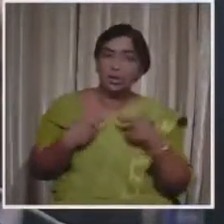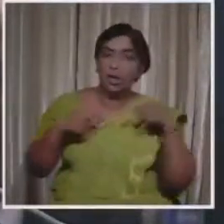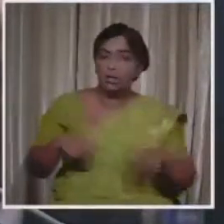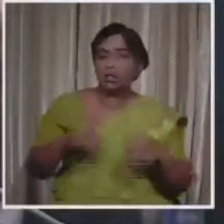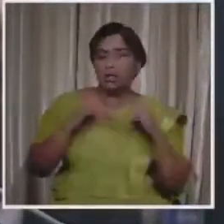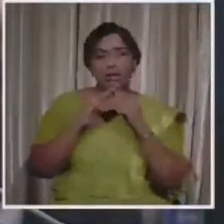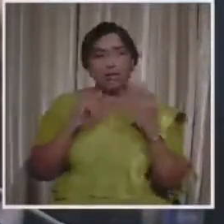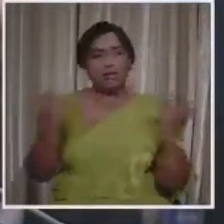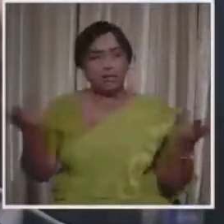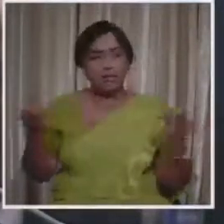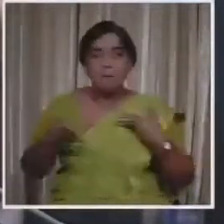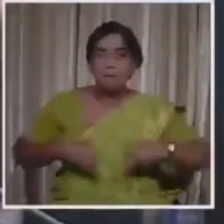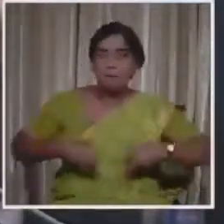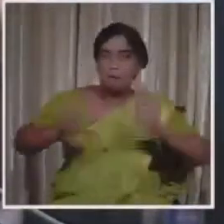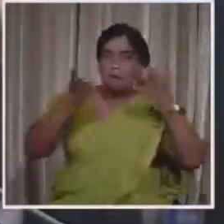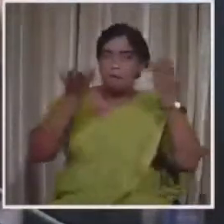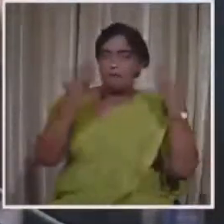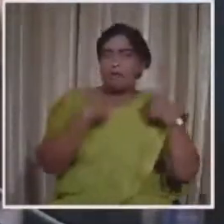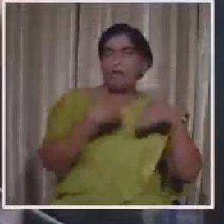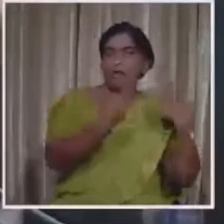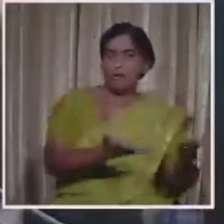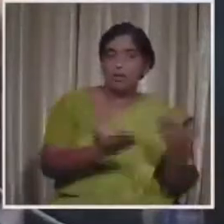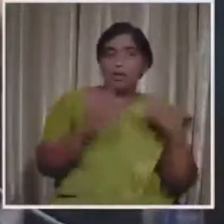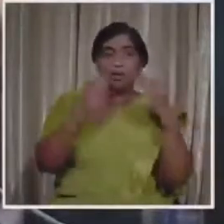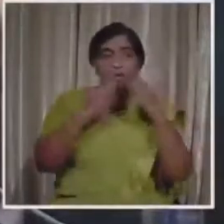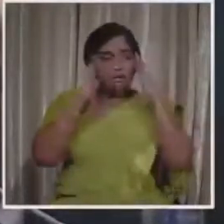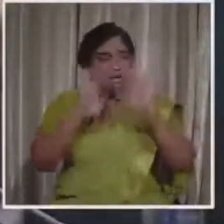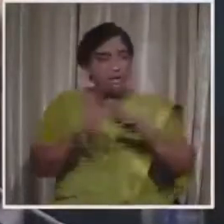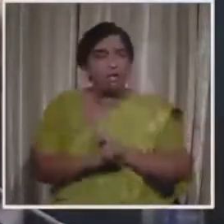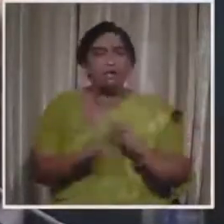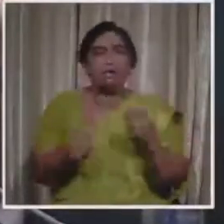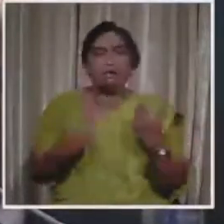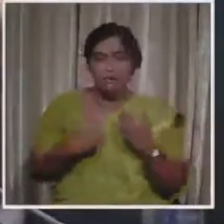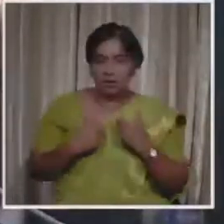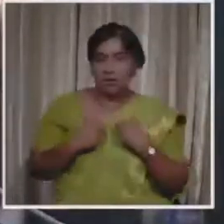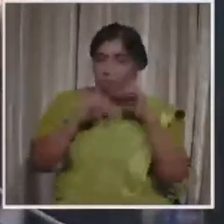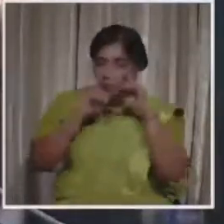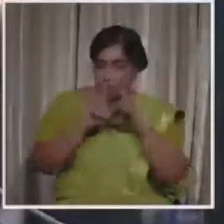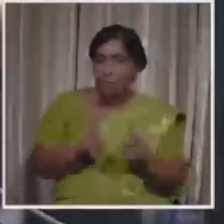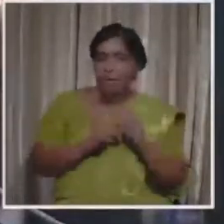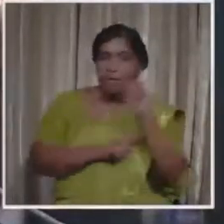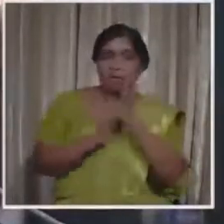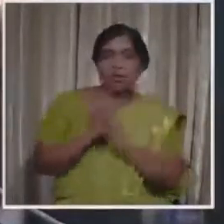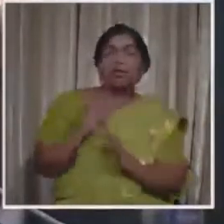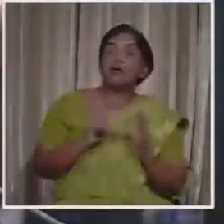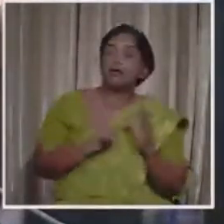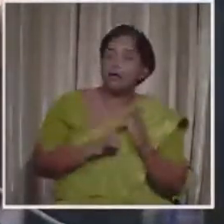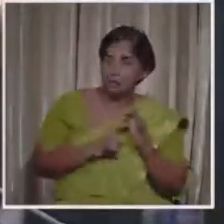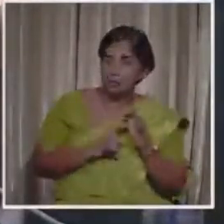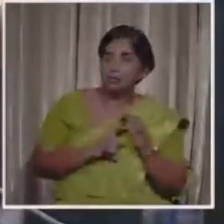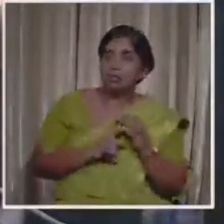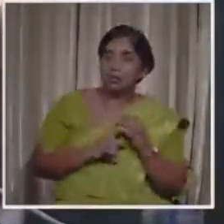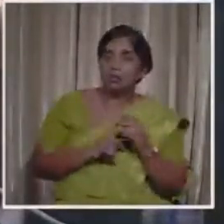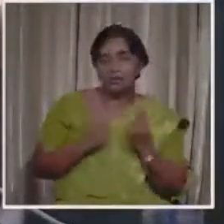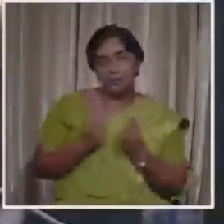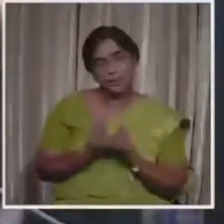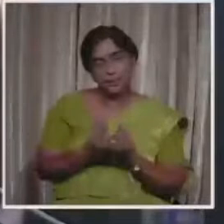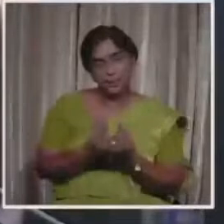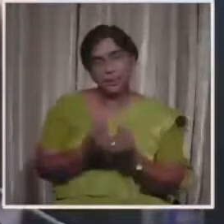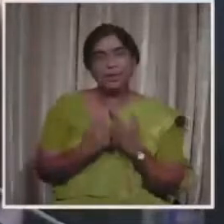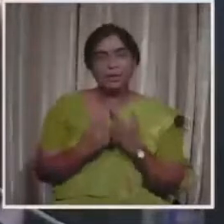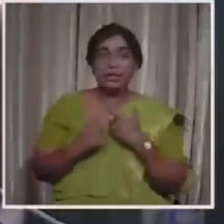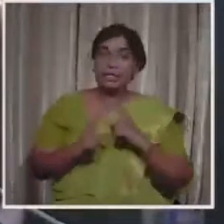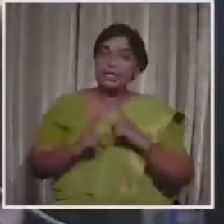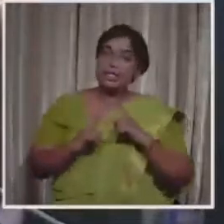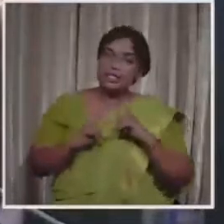गेति महापारट वेटू इंड तेनाति मे मंगे पारमे मंत्री वरुट इता कड़ी मे मुल